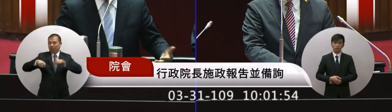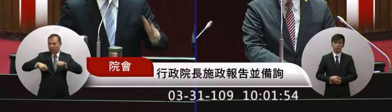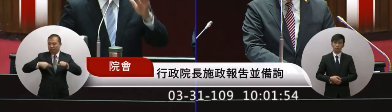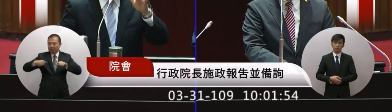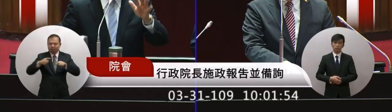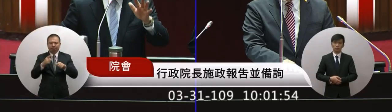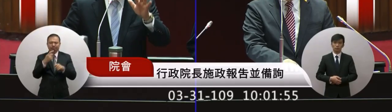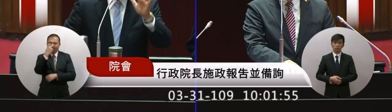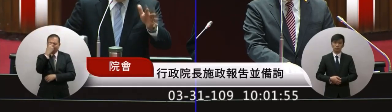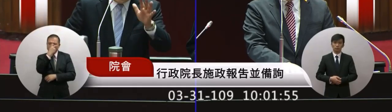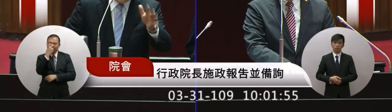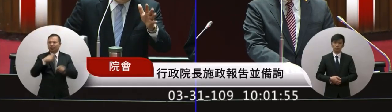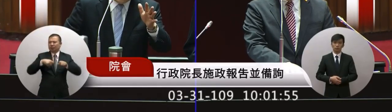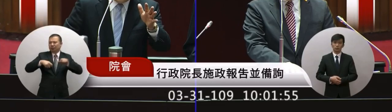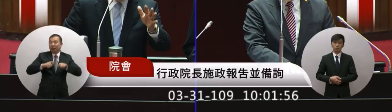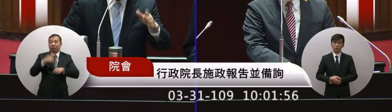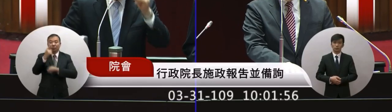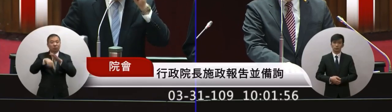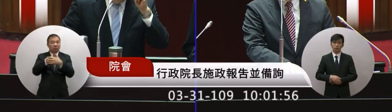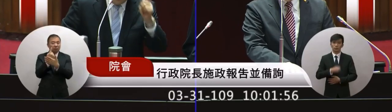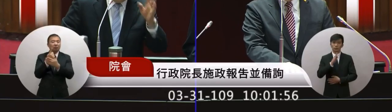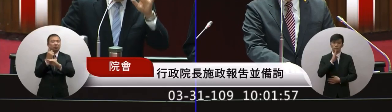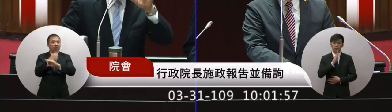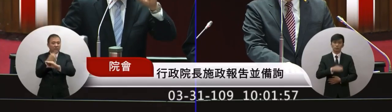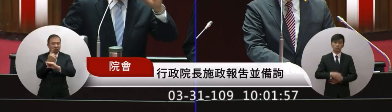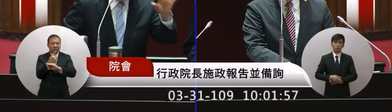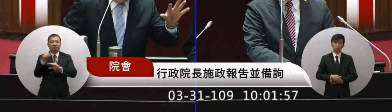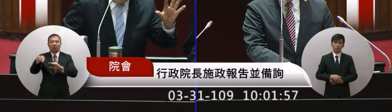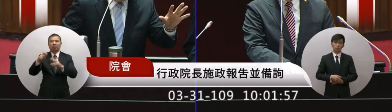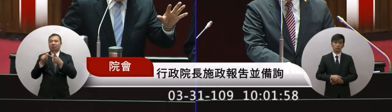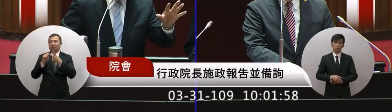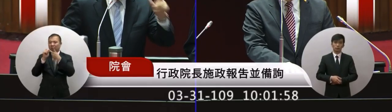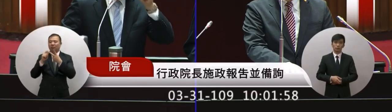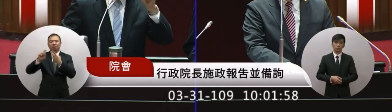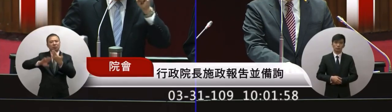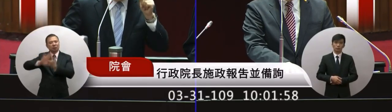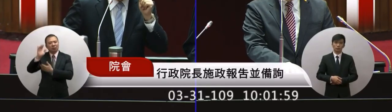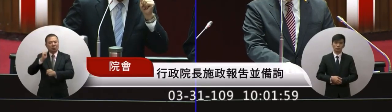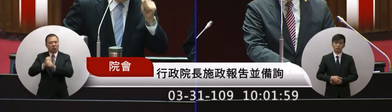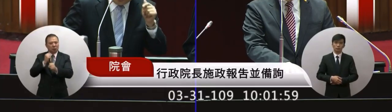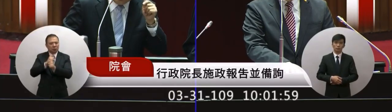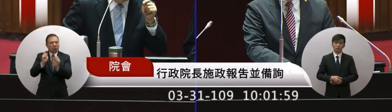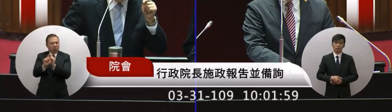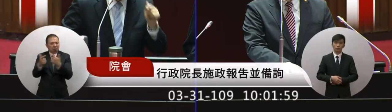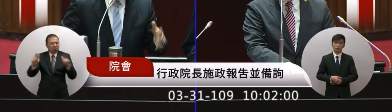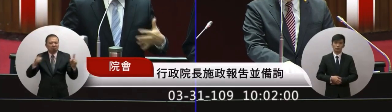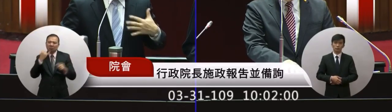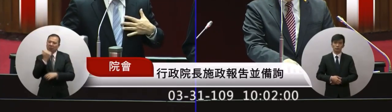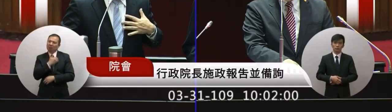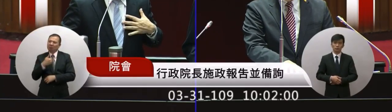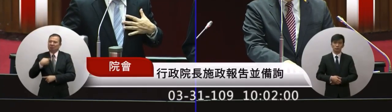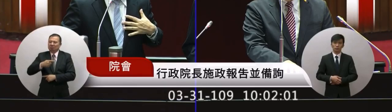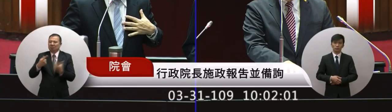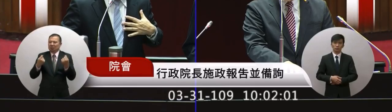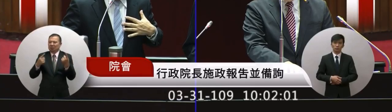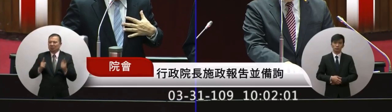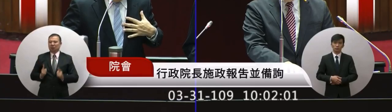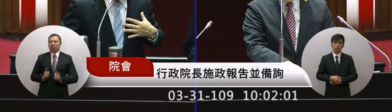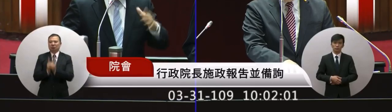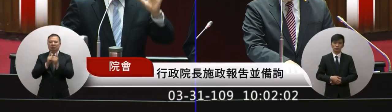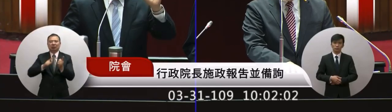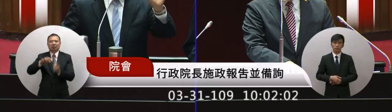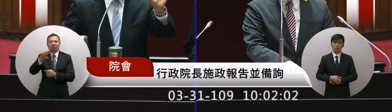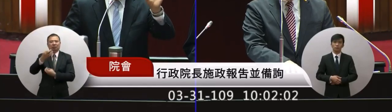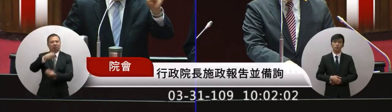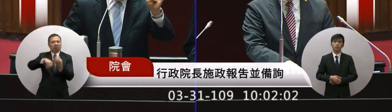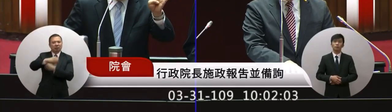全面，不只是计程车司机， 是， 还有其他行业同样也受困。我们就先